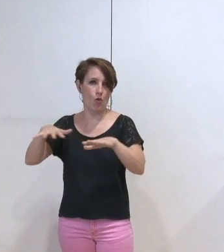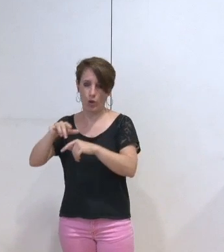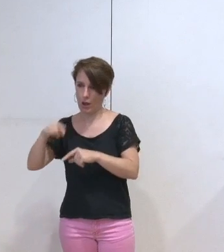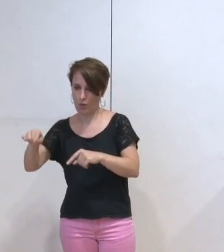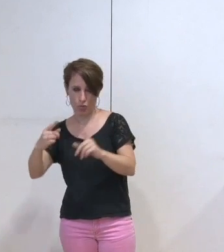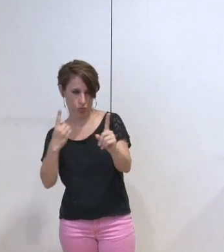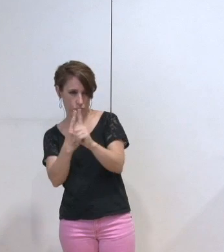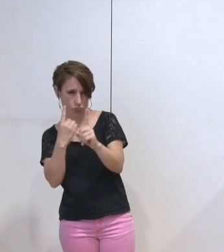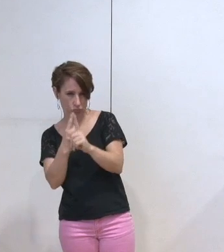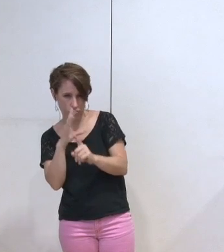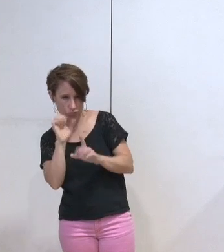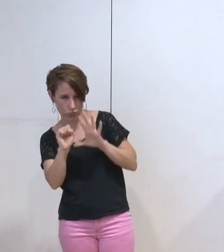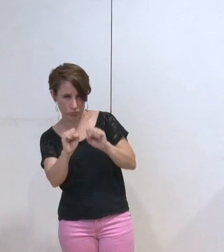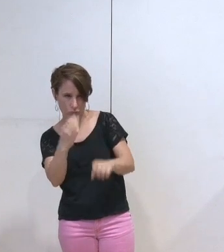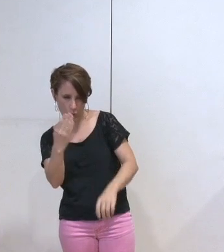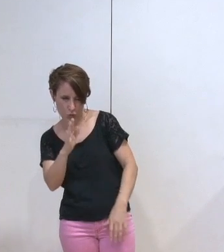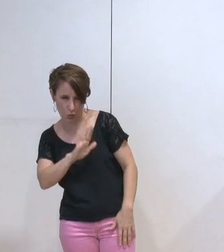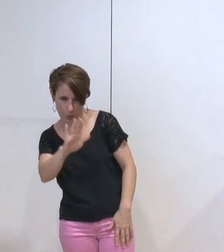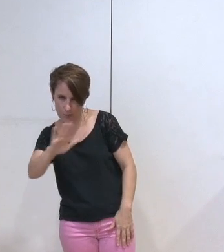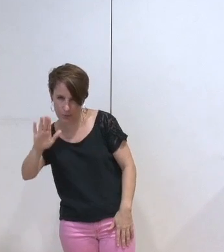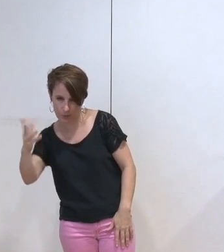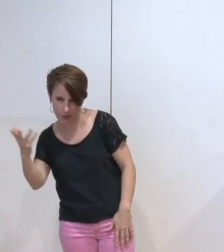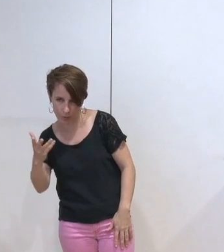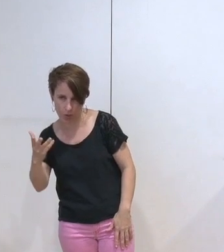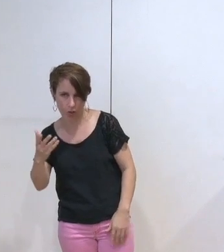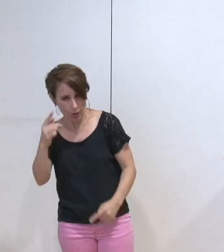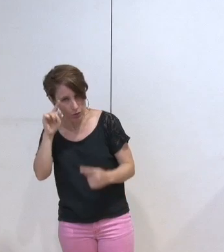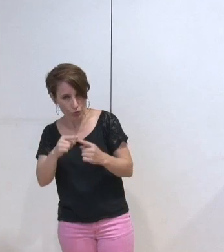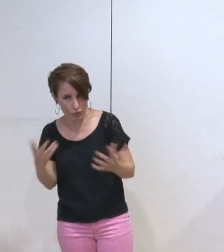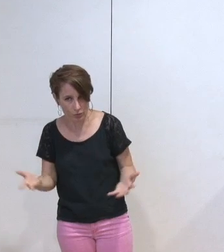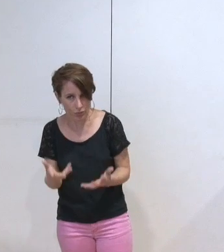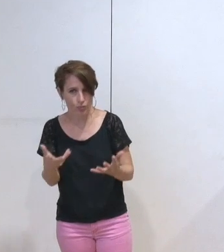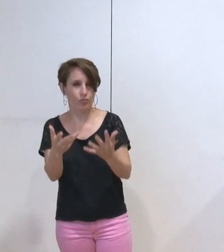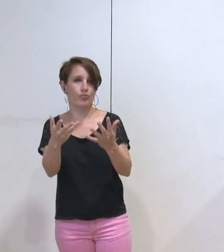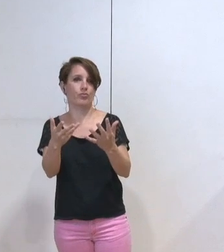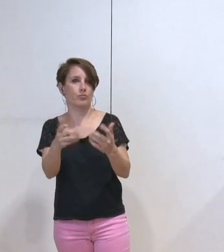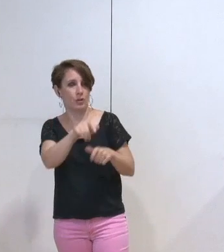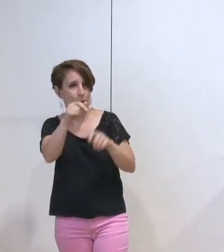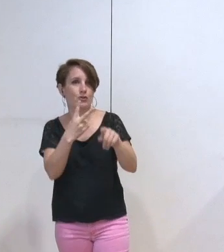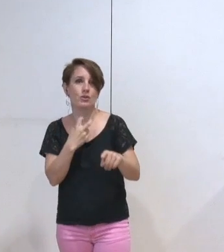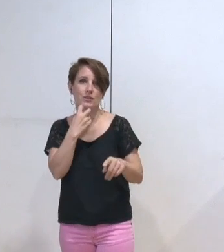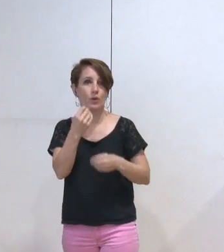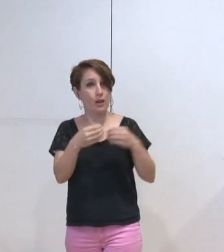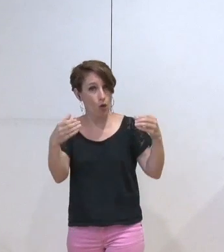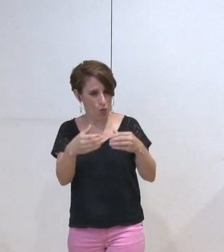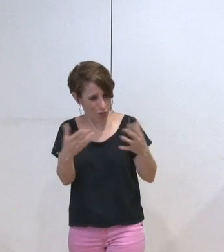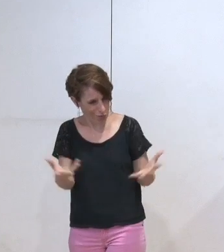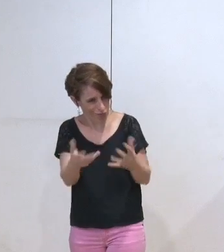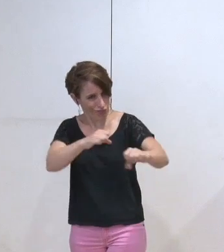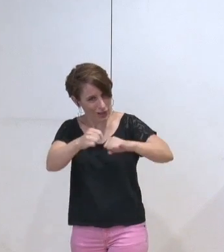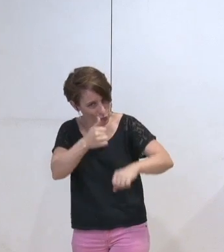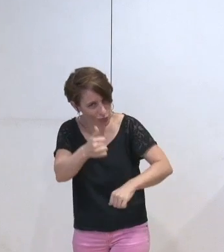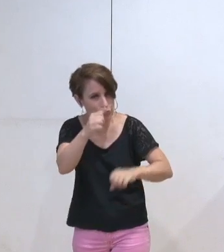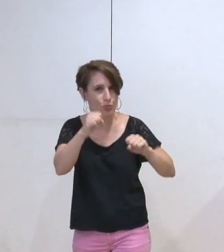thématiques de soutenir les développement le pour soutenir le développement du pouvoir d'agir des personnes et des groupes qu'il s'agisse de droits